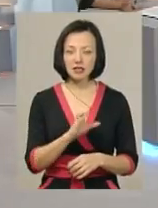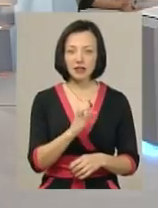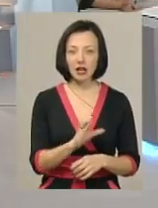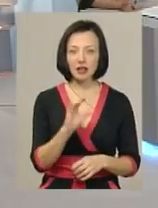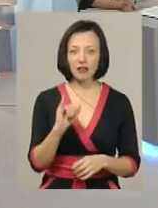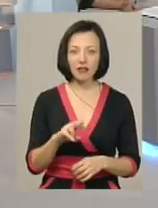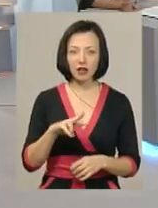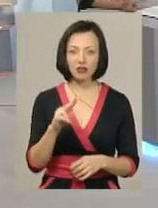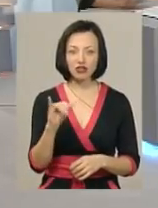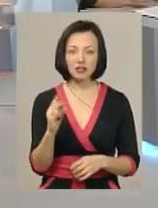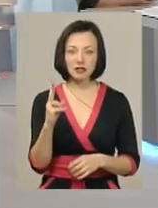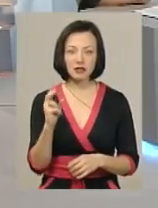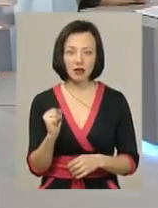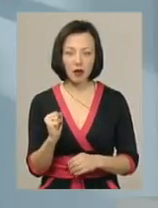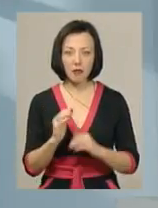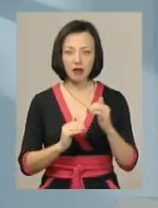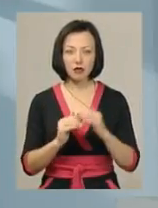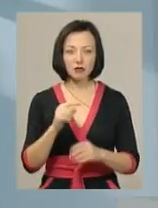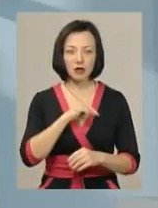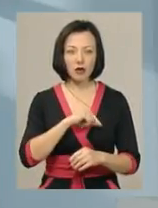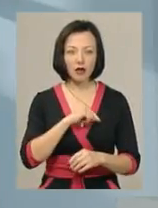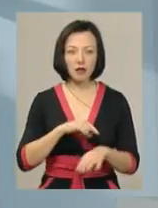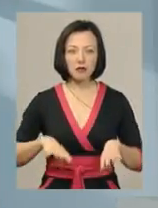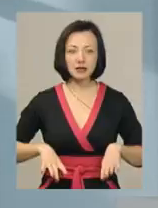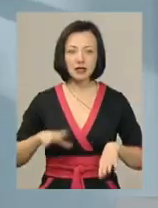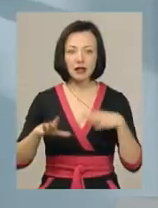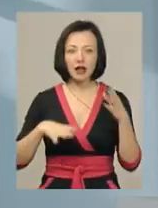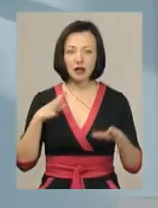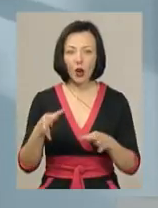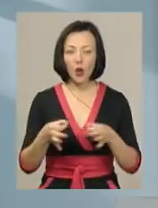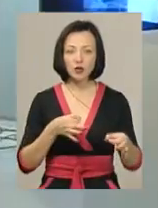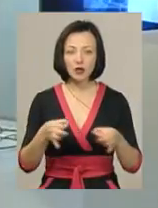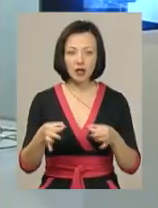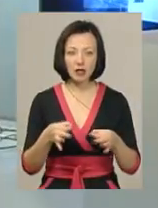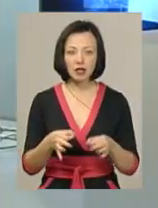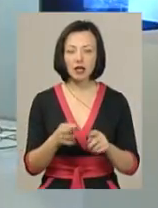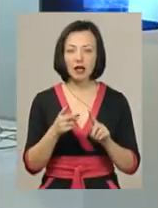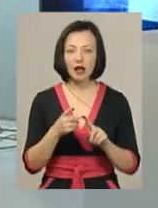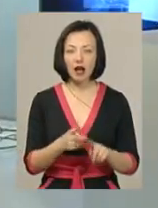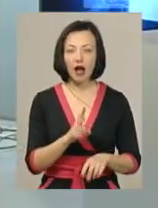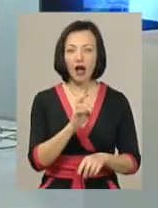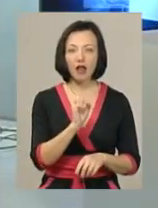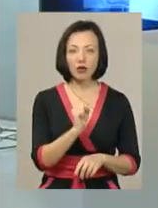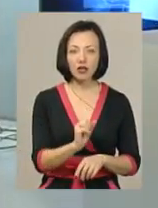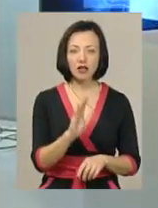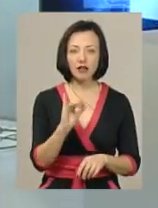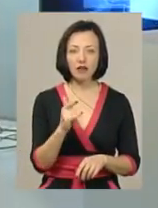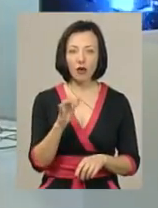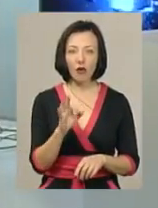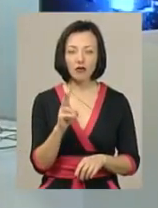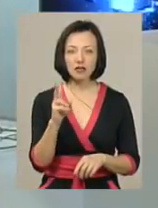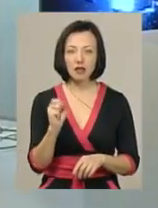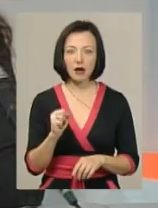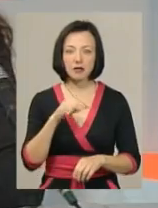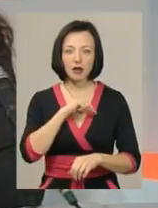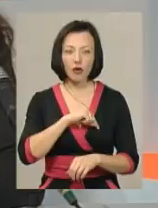вільчинська практикуючий психолог бізнес-тренінг консультант і Пані Антоніна віговська психолог Хмельницького міського